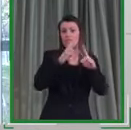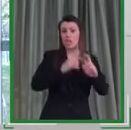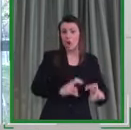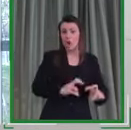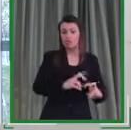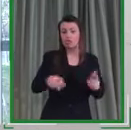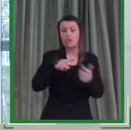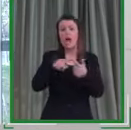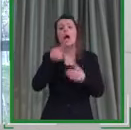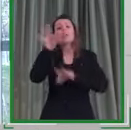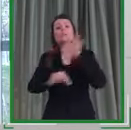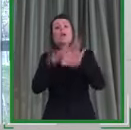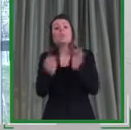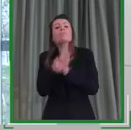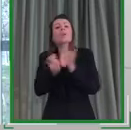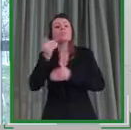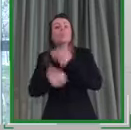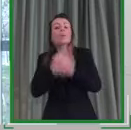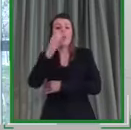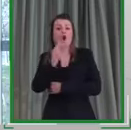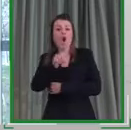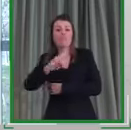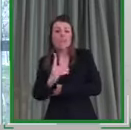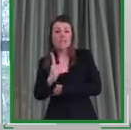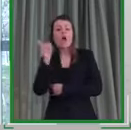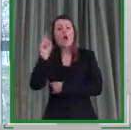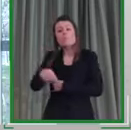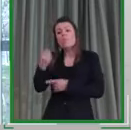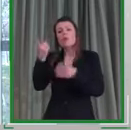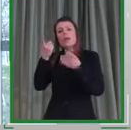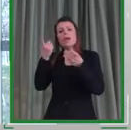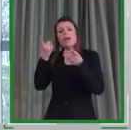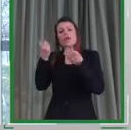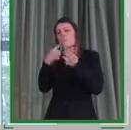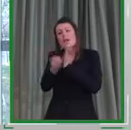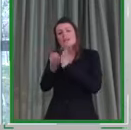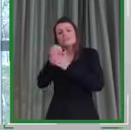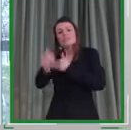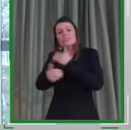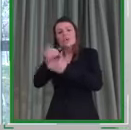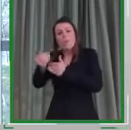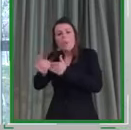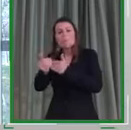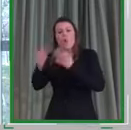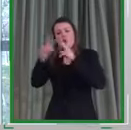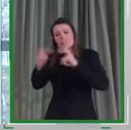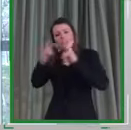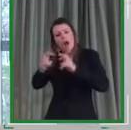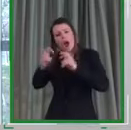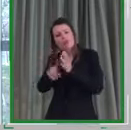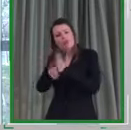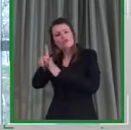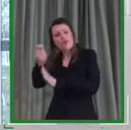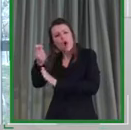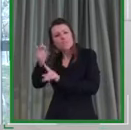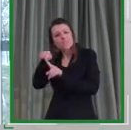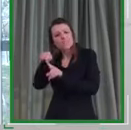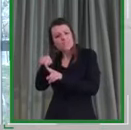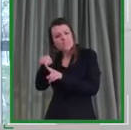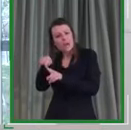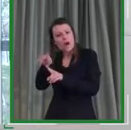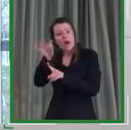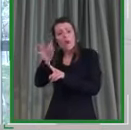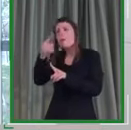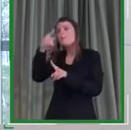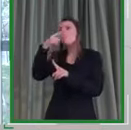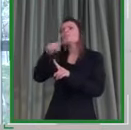il real sviluppo della diagnostica e su questo saremo molto rapidi a valutarle per prototipi di dispositivi